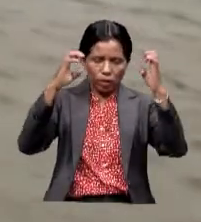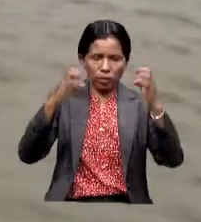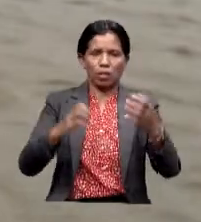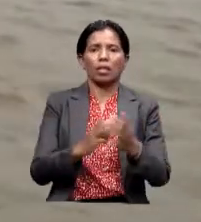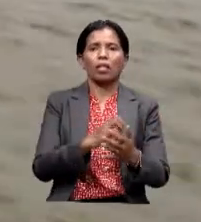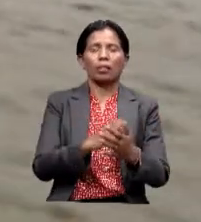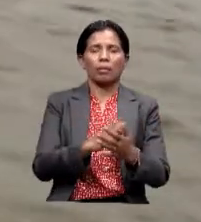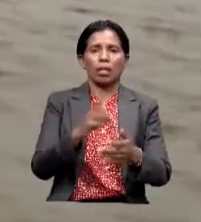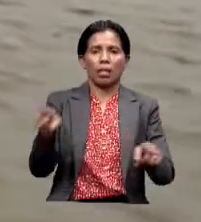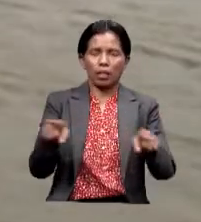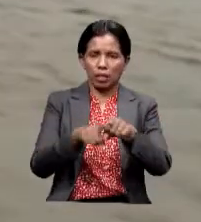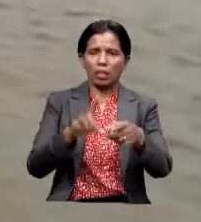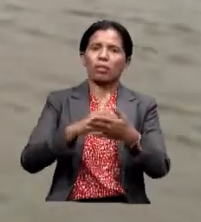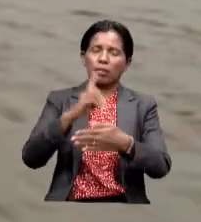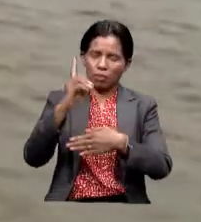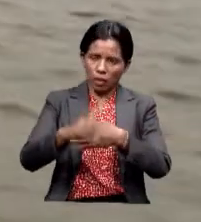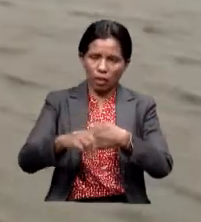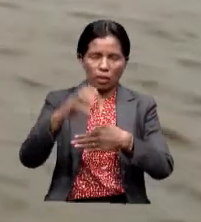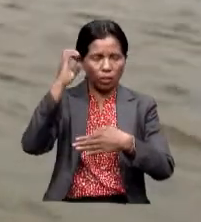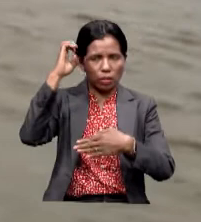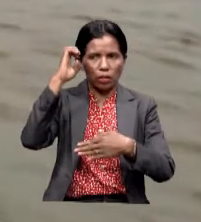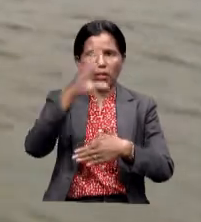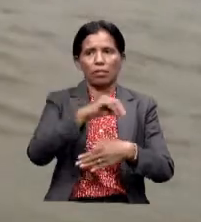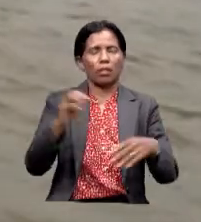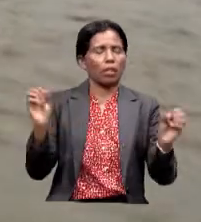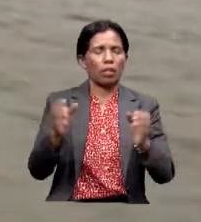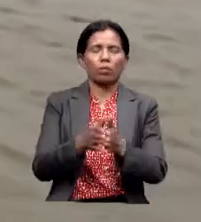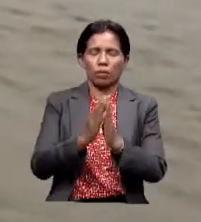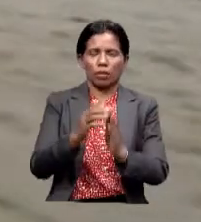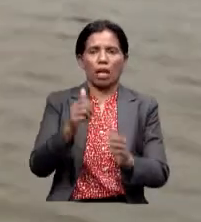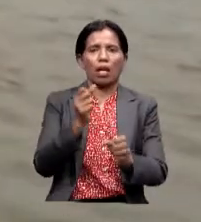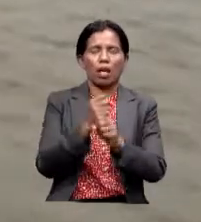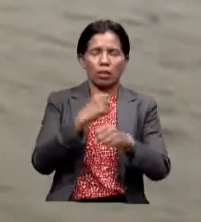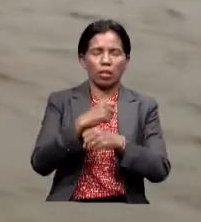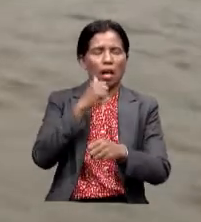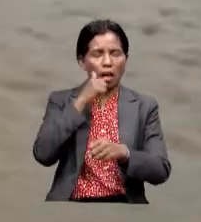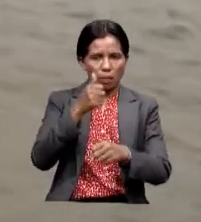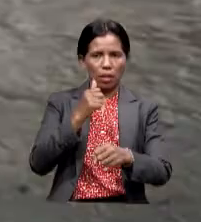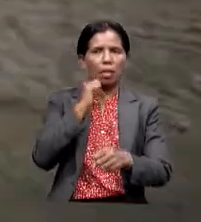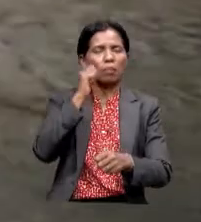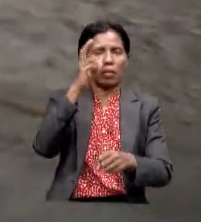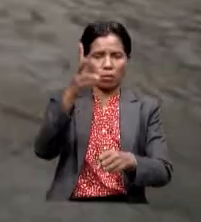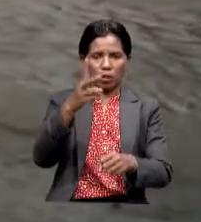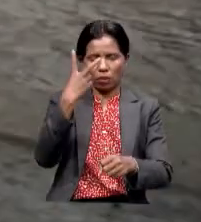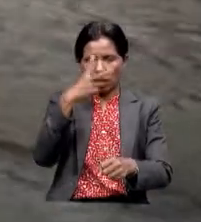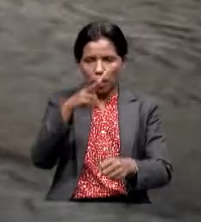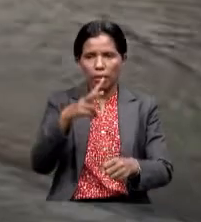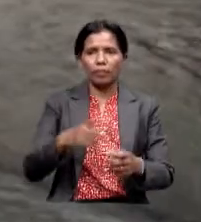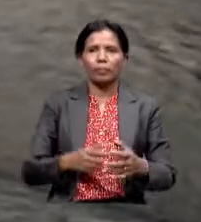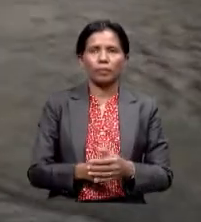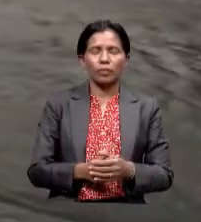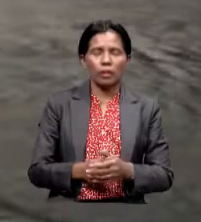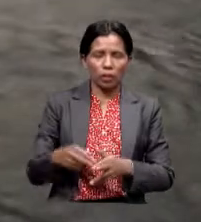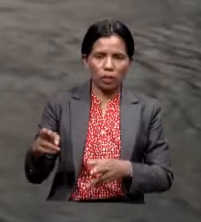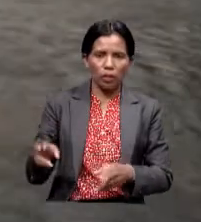base. Tang amil husu itu buat terhalang terus ya abang kabarua, bagi amil husu tak tukai konsider sah. Tahun notisi ne